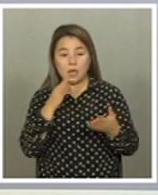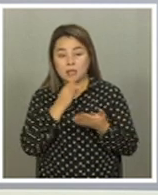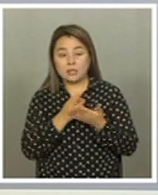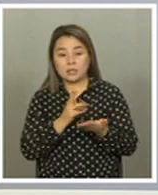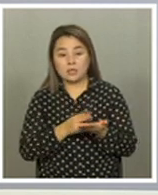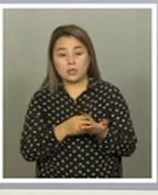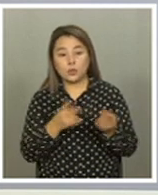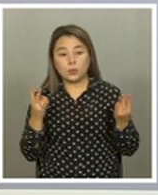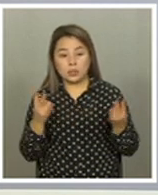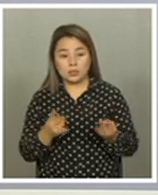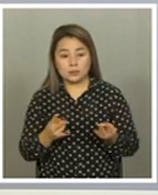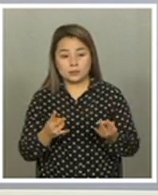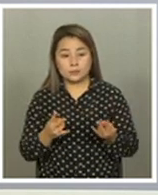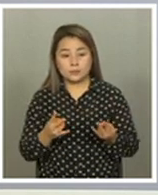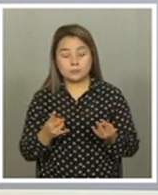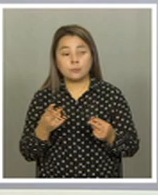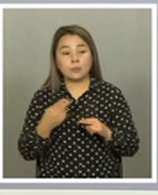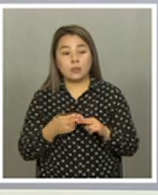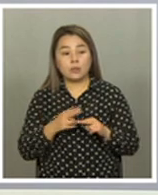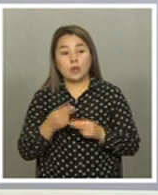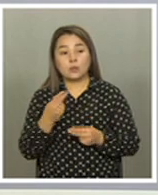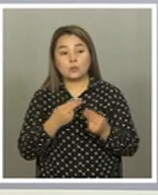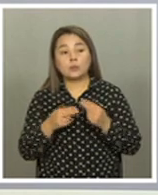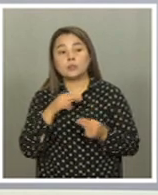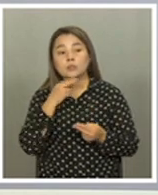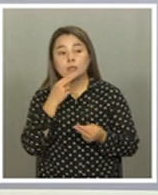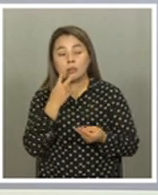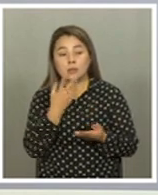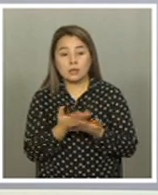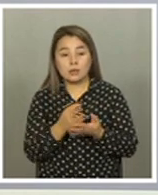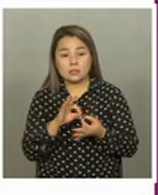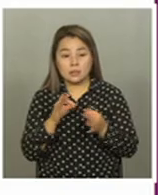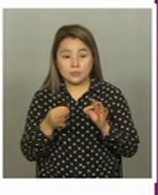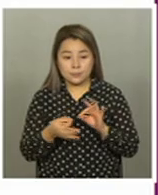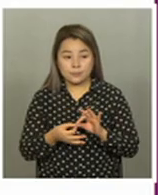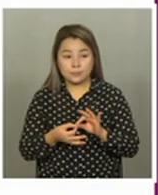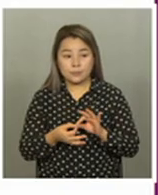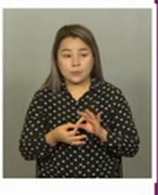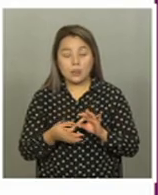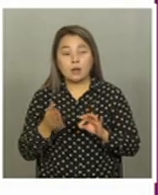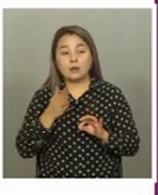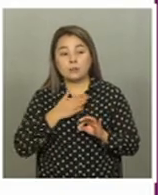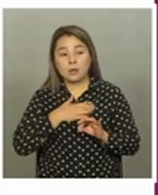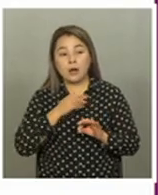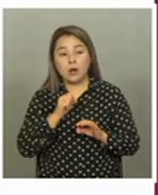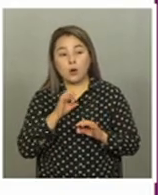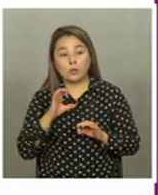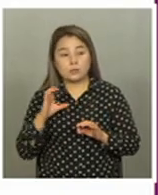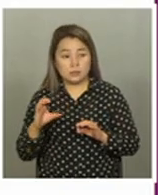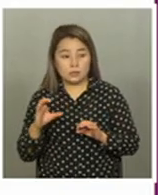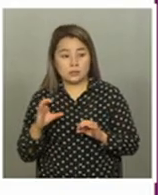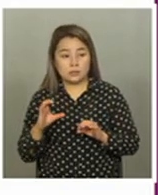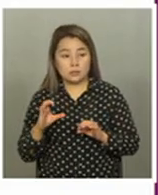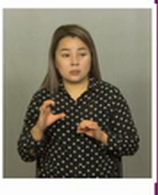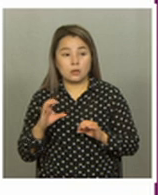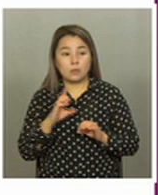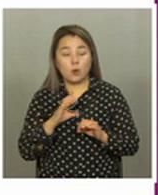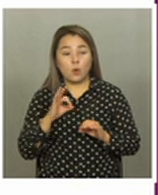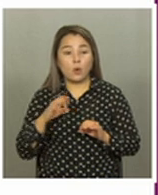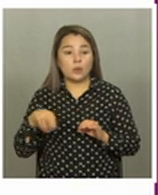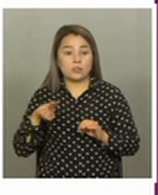керек. Енді суретке сіздер мұқият қараған болсаңыздар, бізде АОЦ және